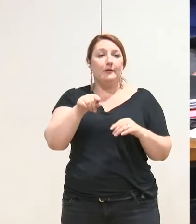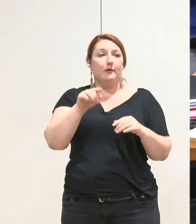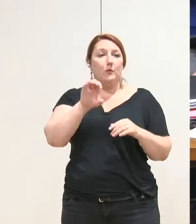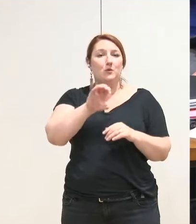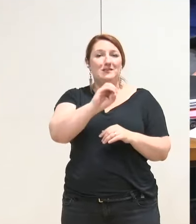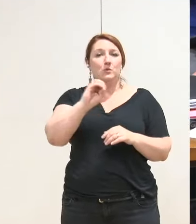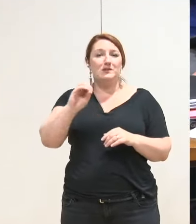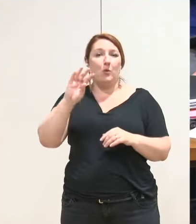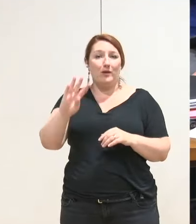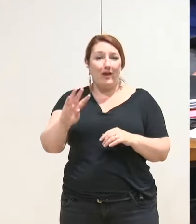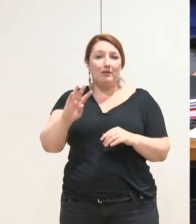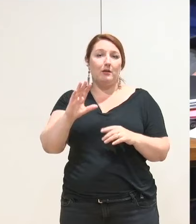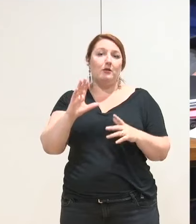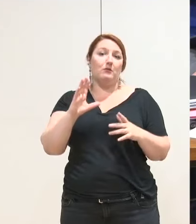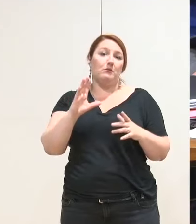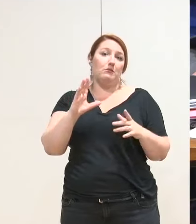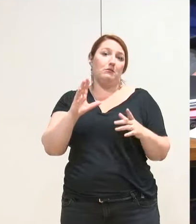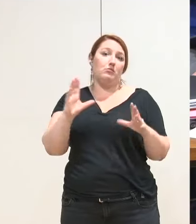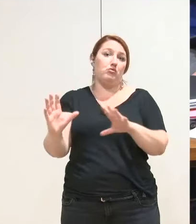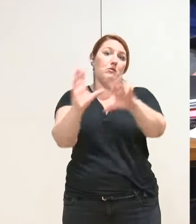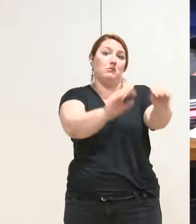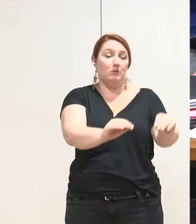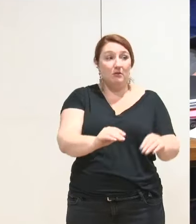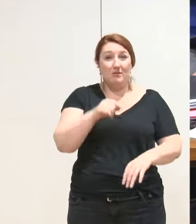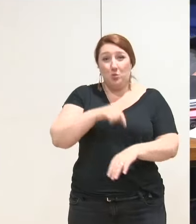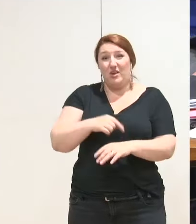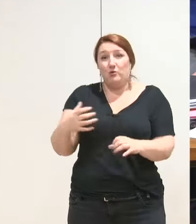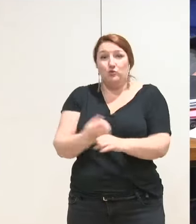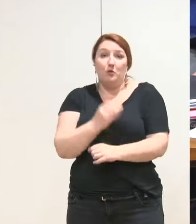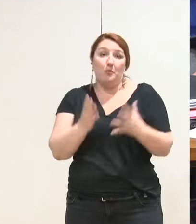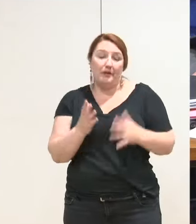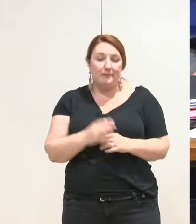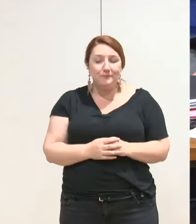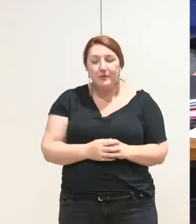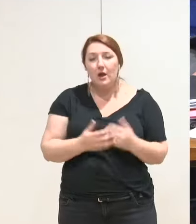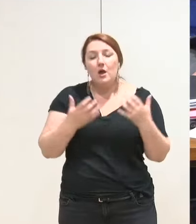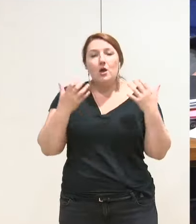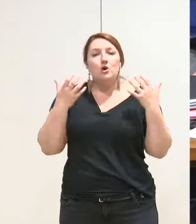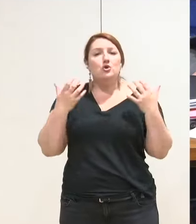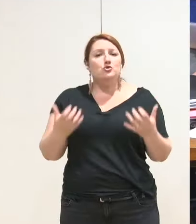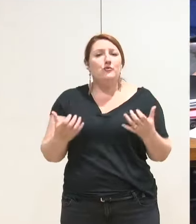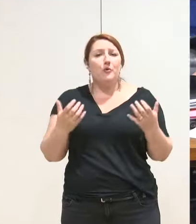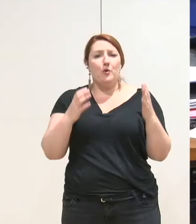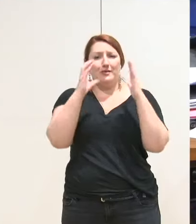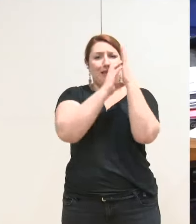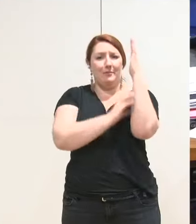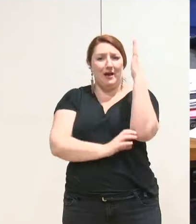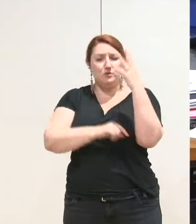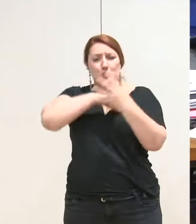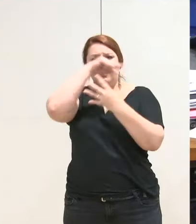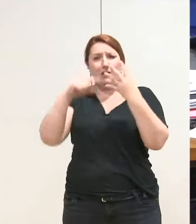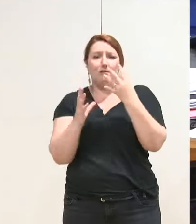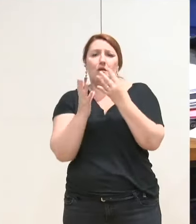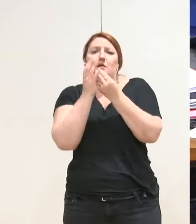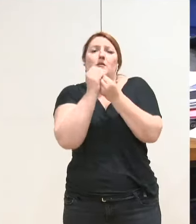e004 peut-être qu'on arrivera à gagner un peu de temps donc donc je voulais présenter ces délibérations ensemble parce que ça donne